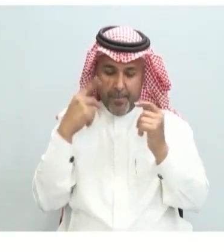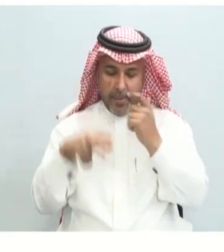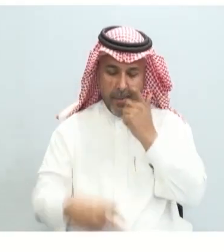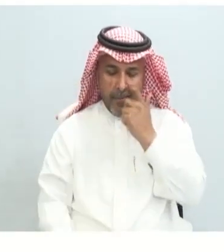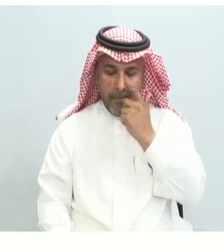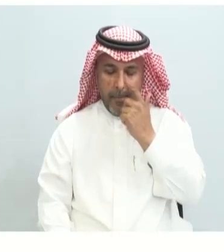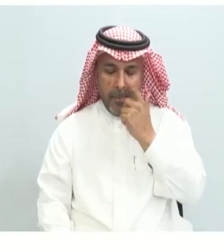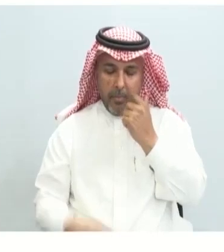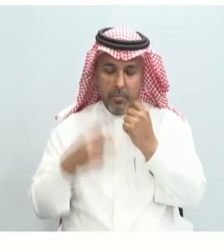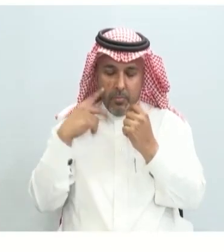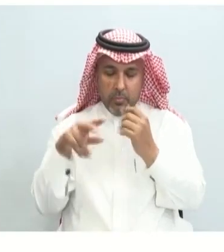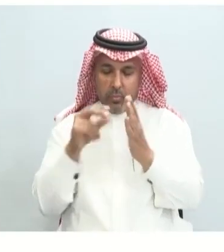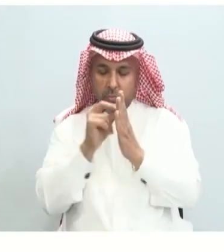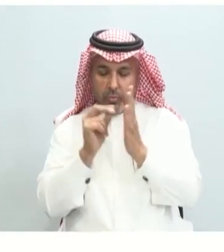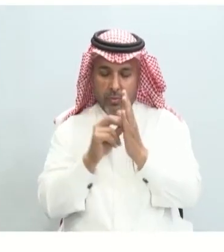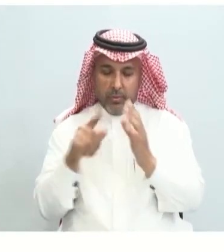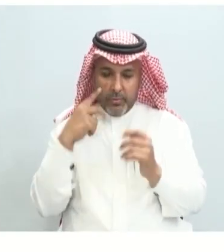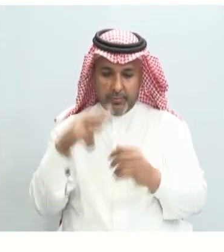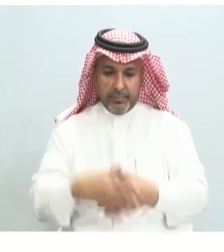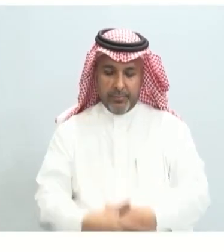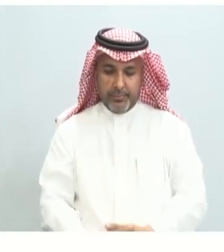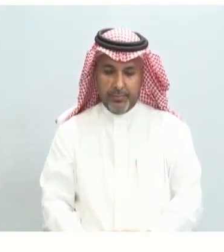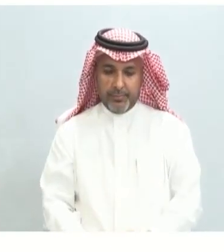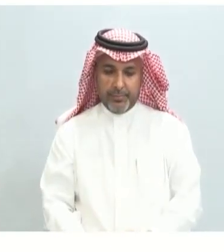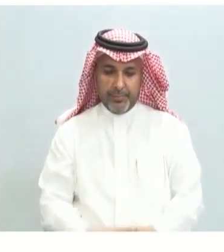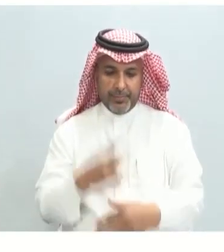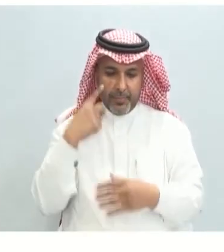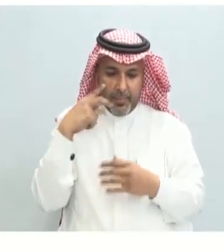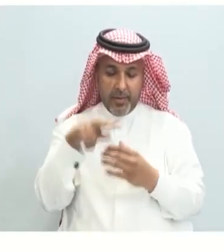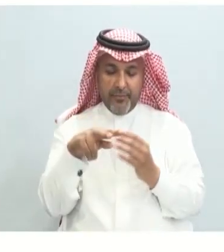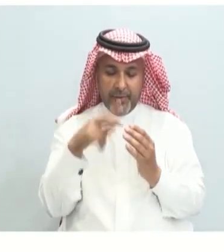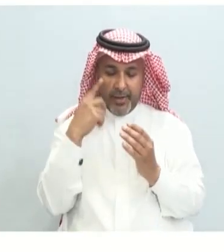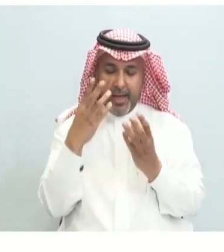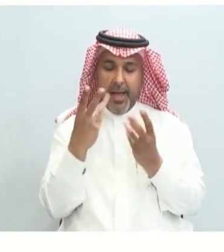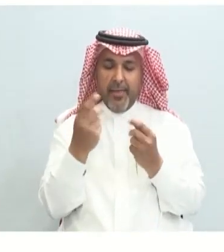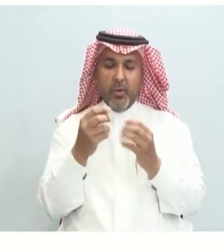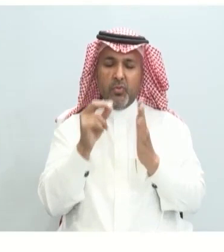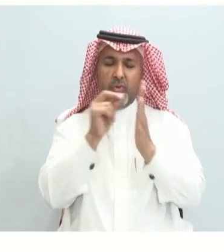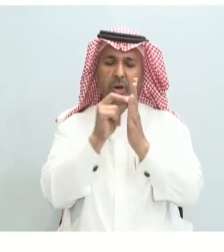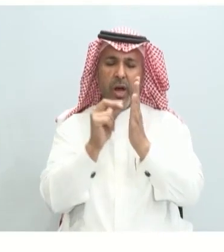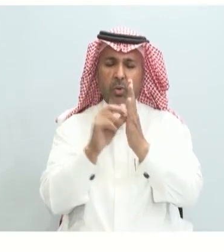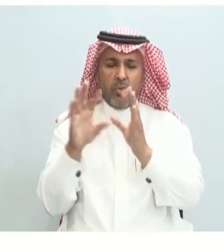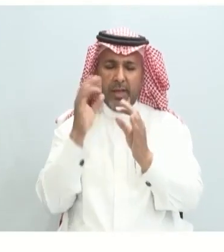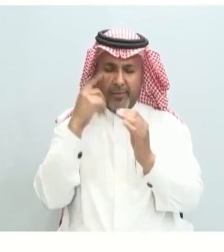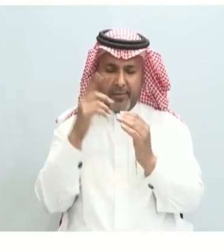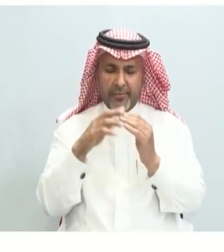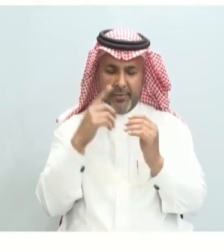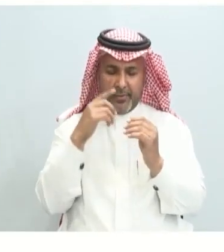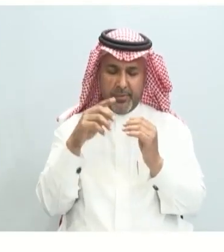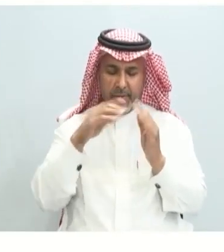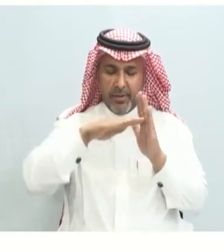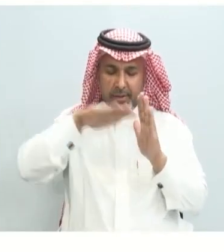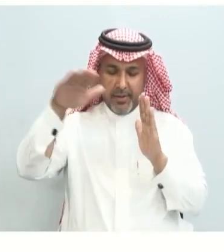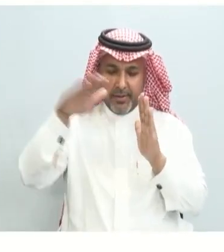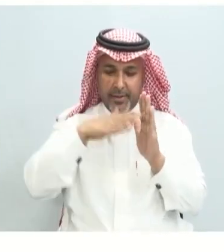هذه القوانين مع بعض يعني مثل هذه الحاله نلاحظ ان هنا اعطاك يعني مثلا زا